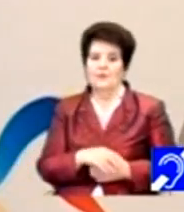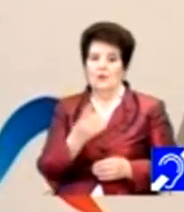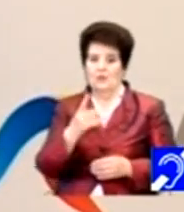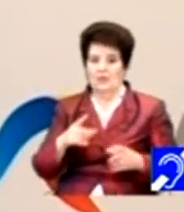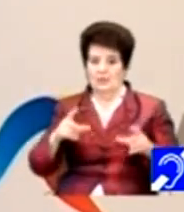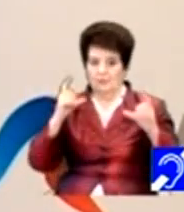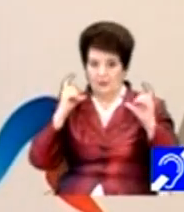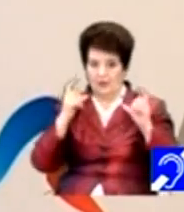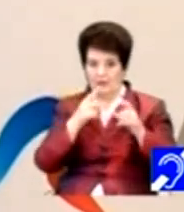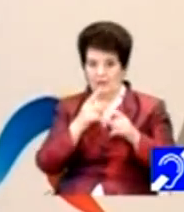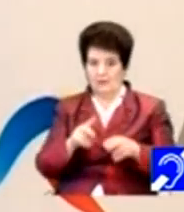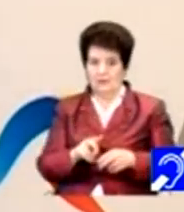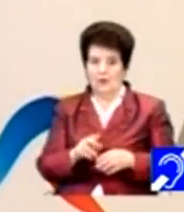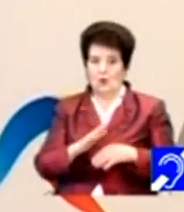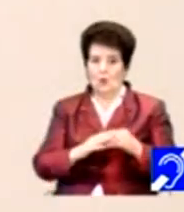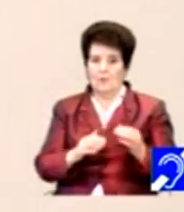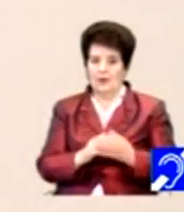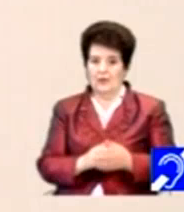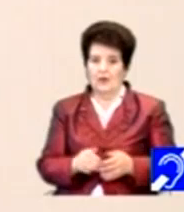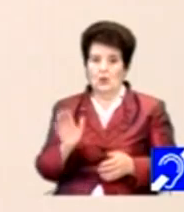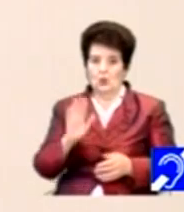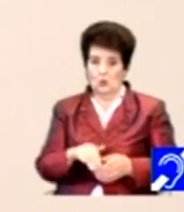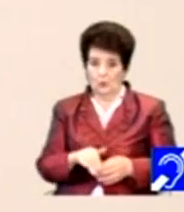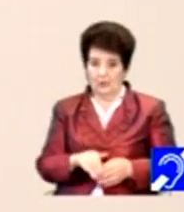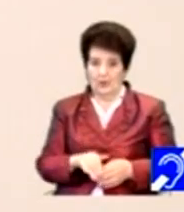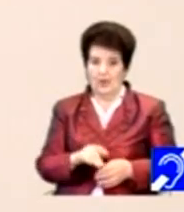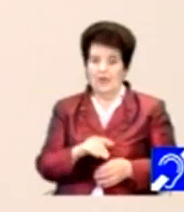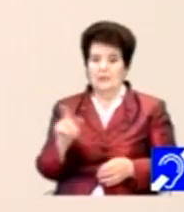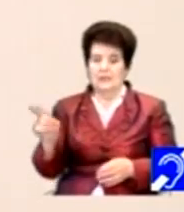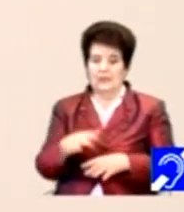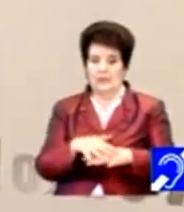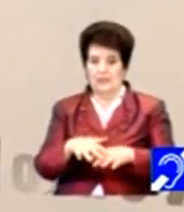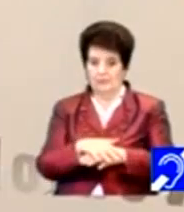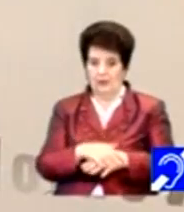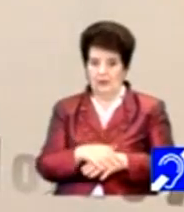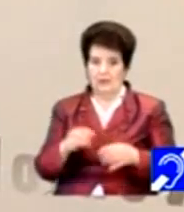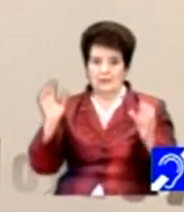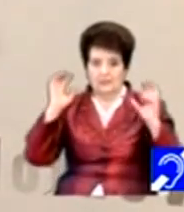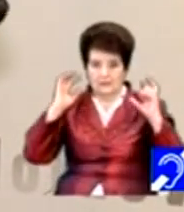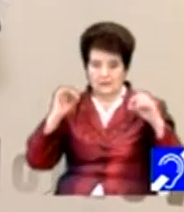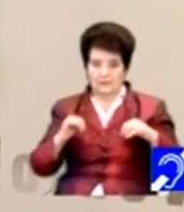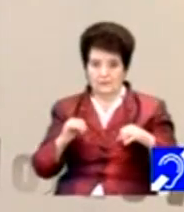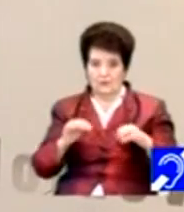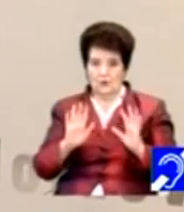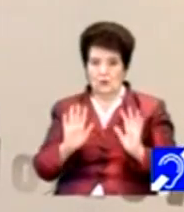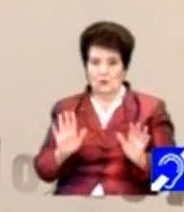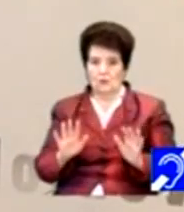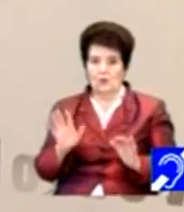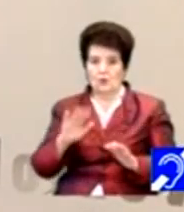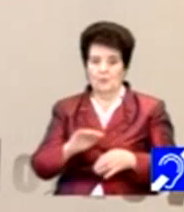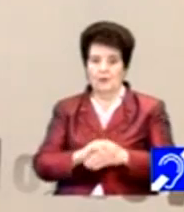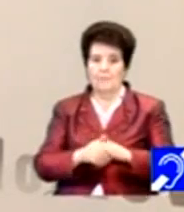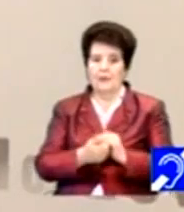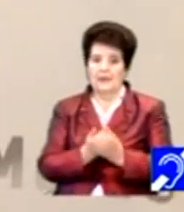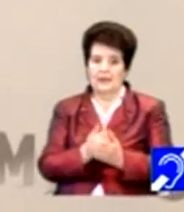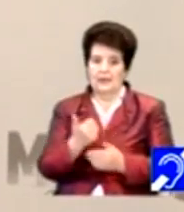îmbrăcată, evitați să o mai atingeți cu mâinile. După ce ai revenit din spațiul public, puteți să vă scoateți masca, însă doar după ce vă